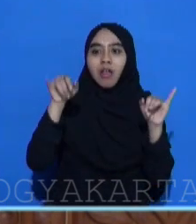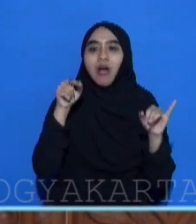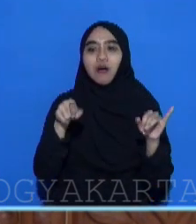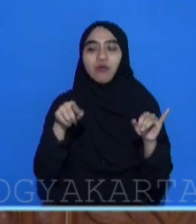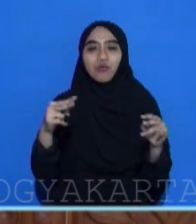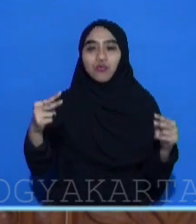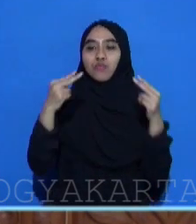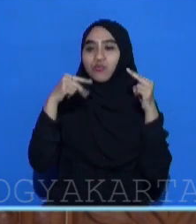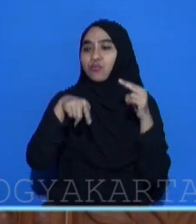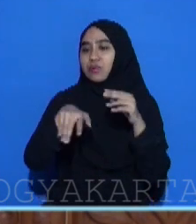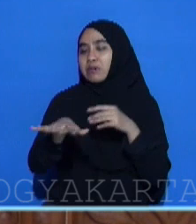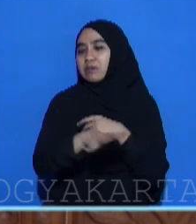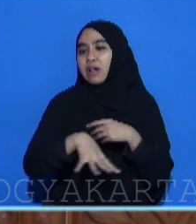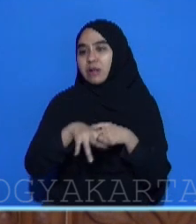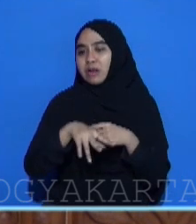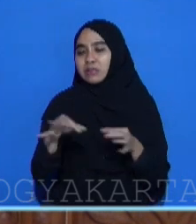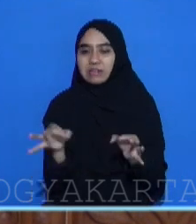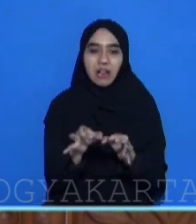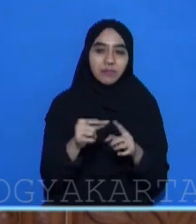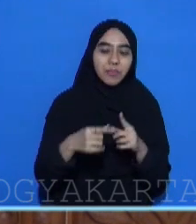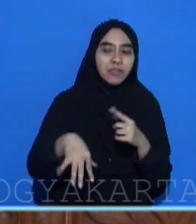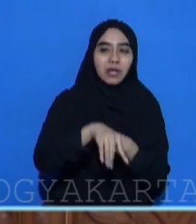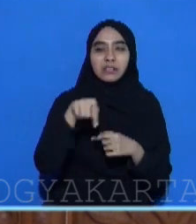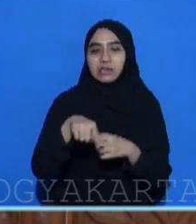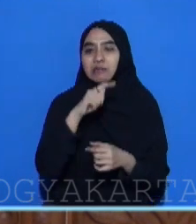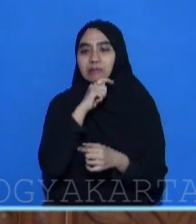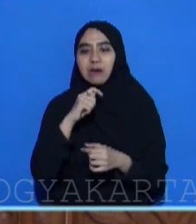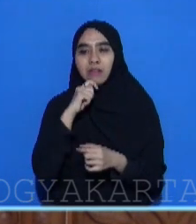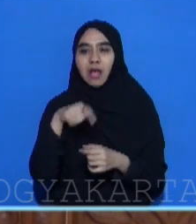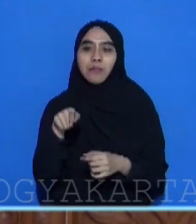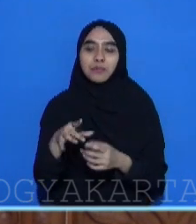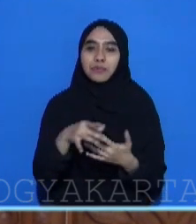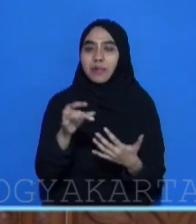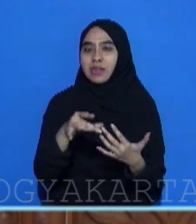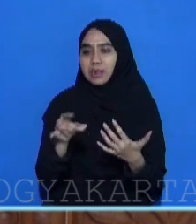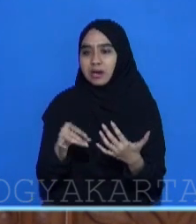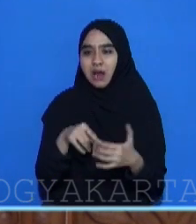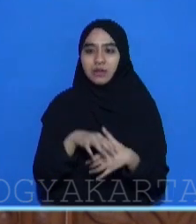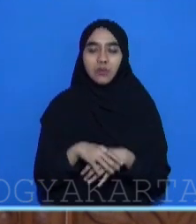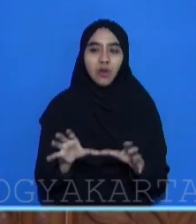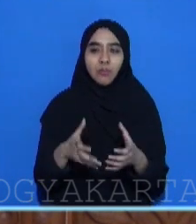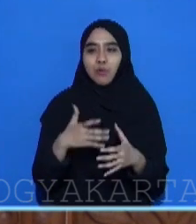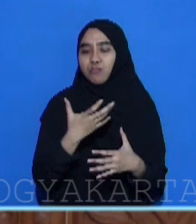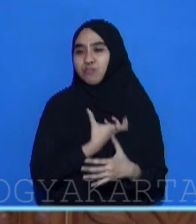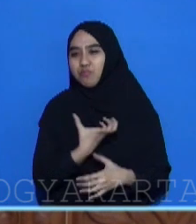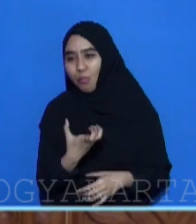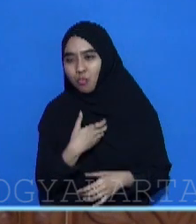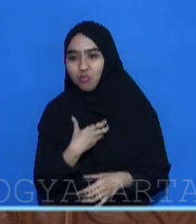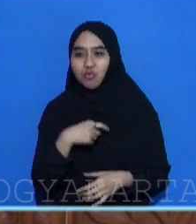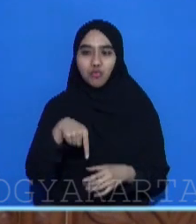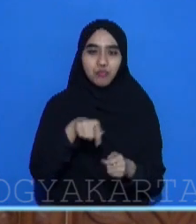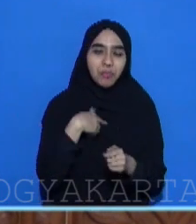ingingiling Paren pinggiring seganten papan menados pilihan tumraipun tiang ingkang gadah karanan mancing